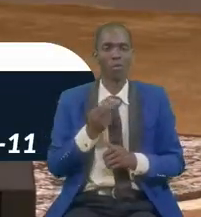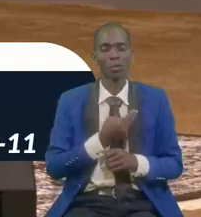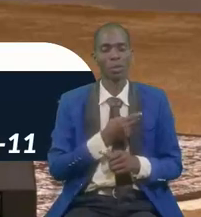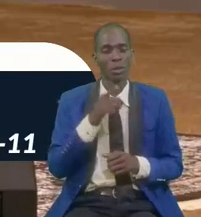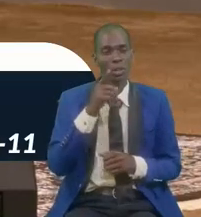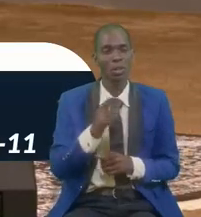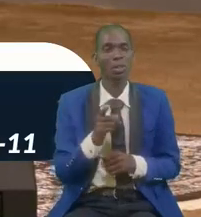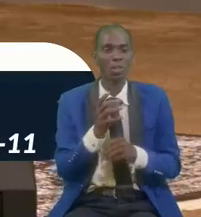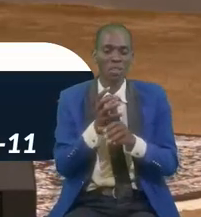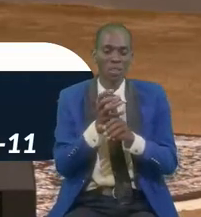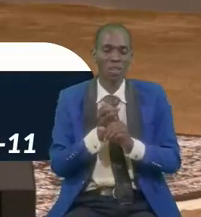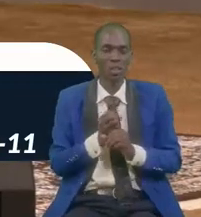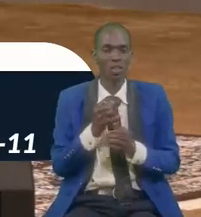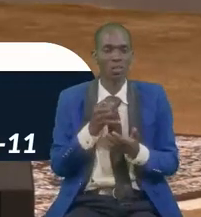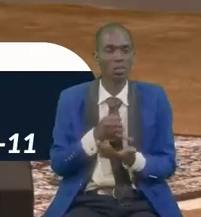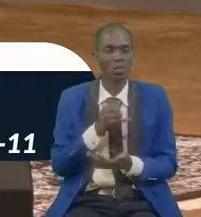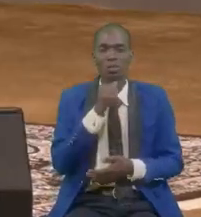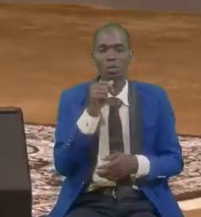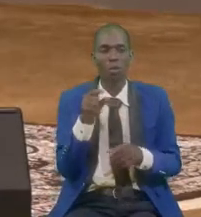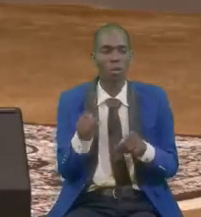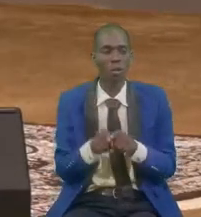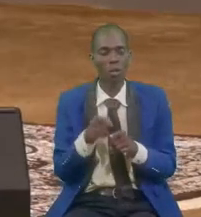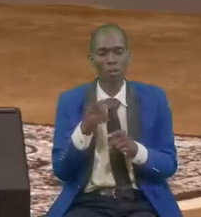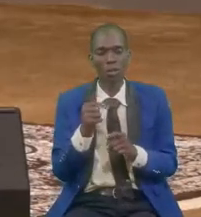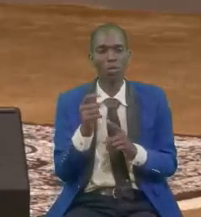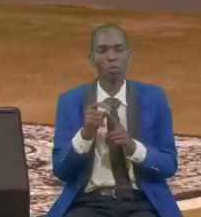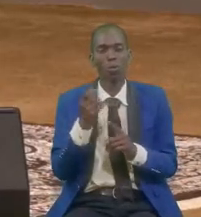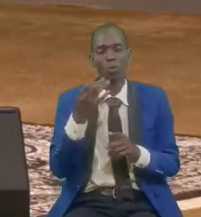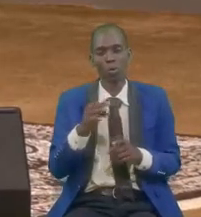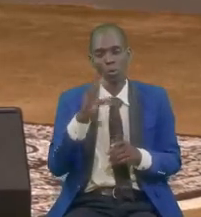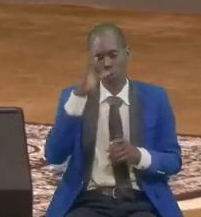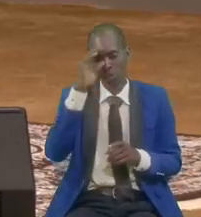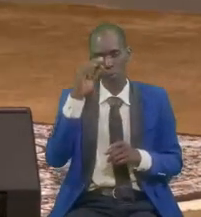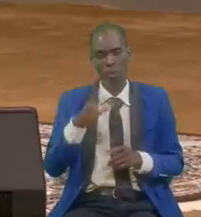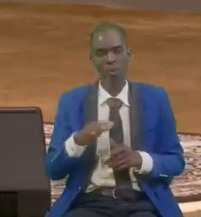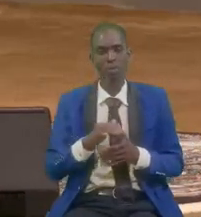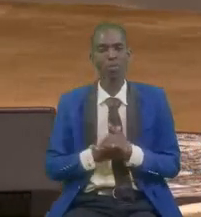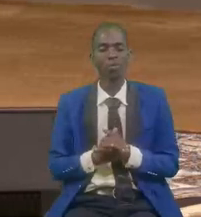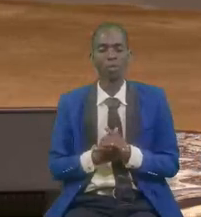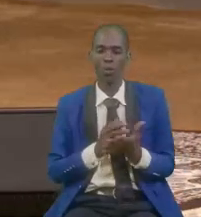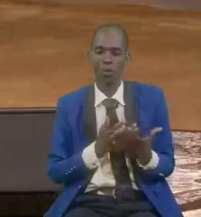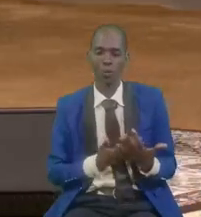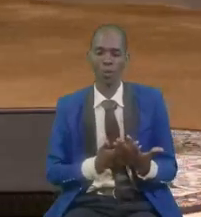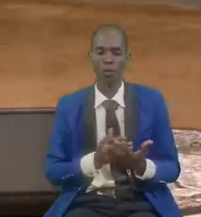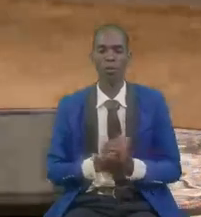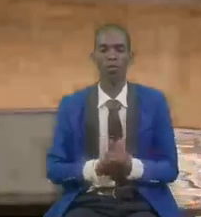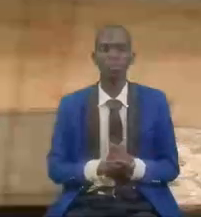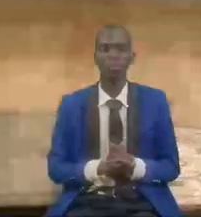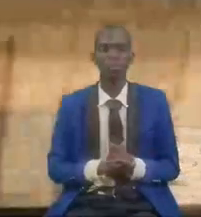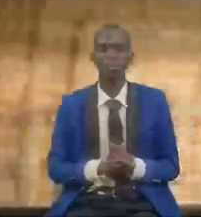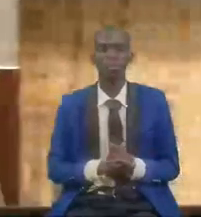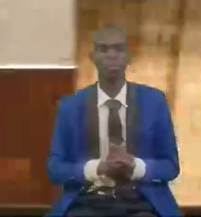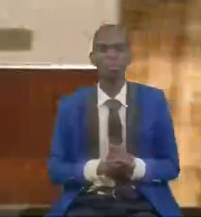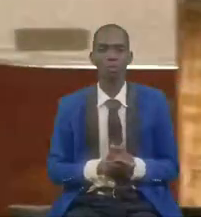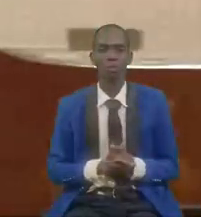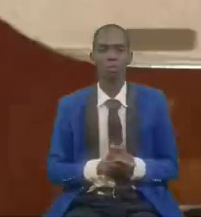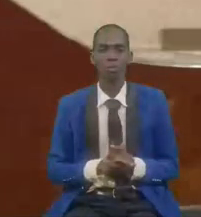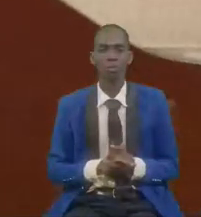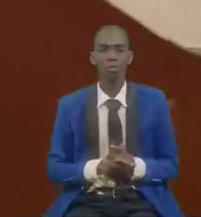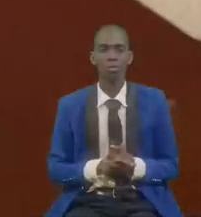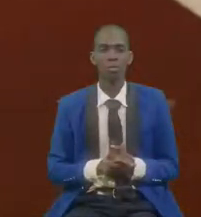reçu, non comme la parole des hommes, mais ainsi qu'elle est. Mais, attendons